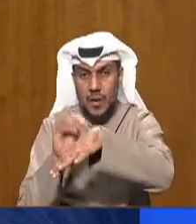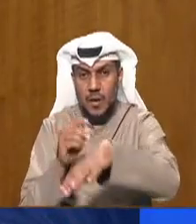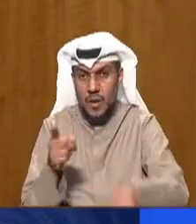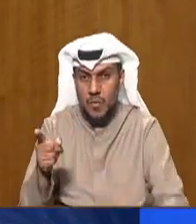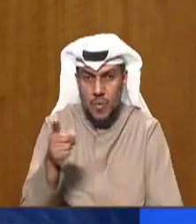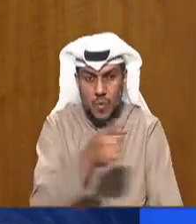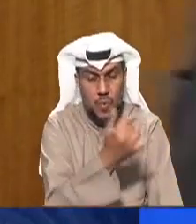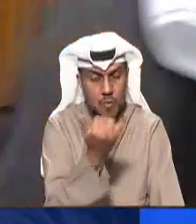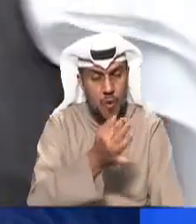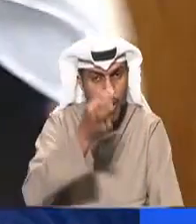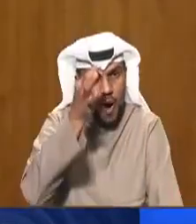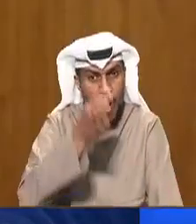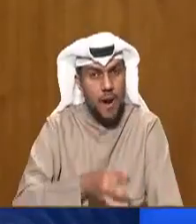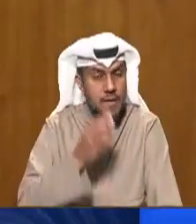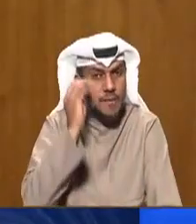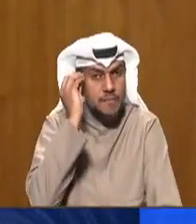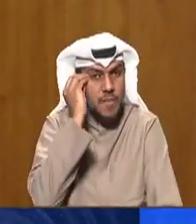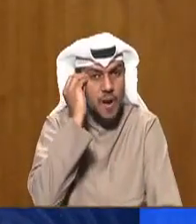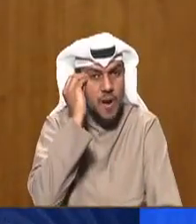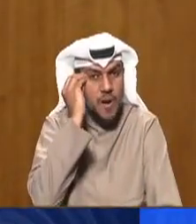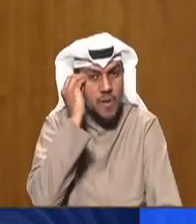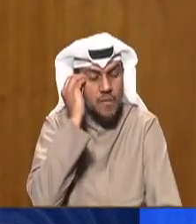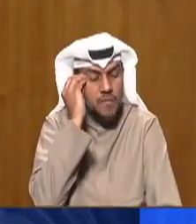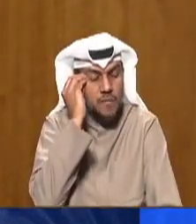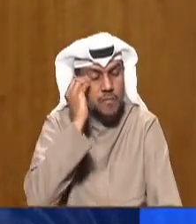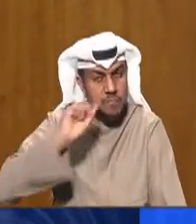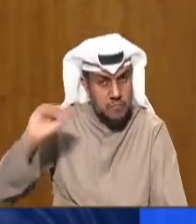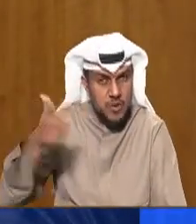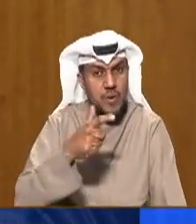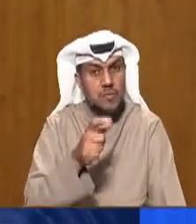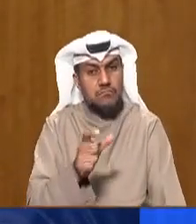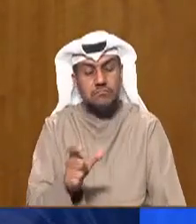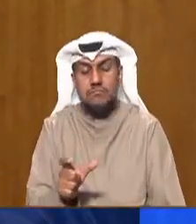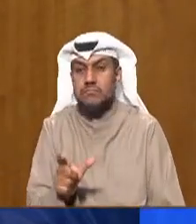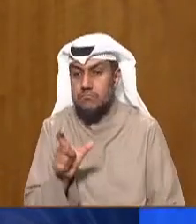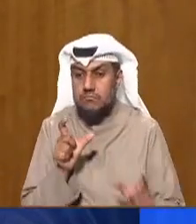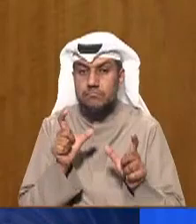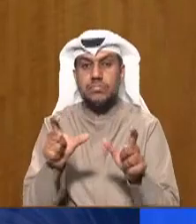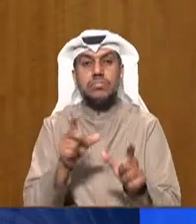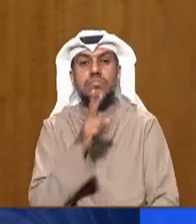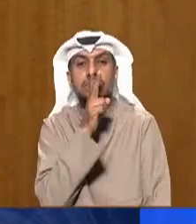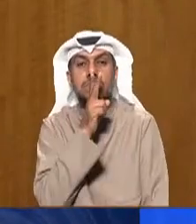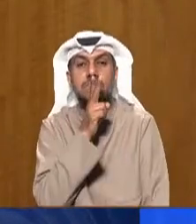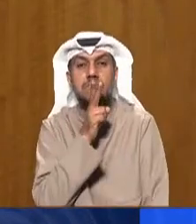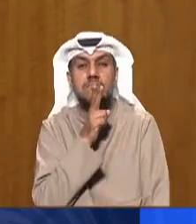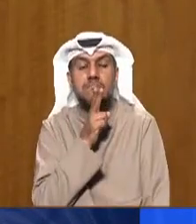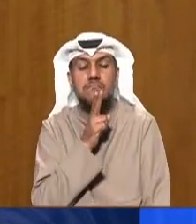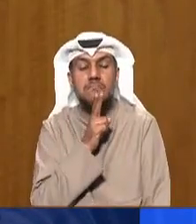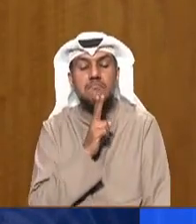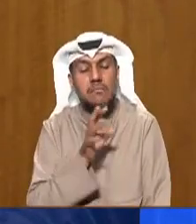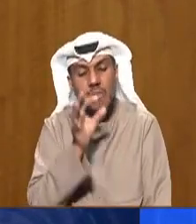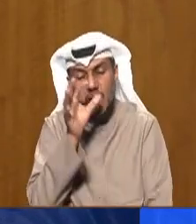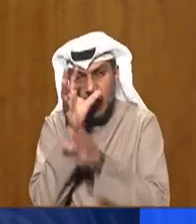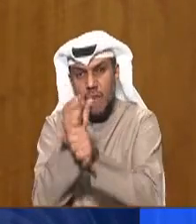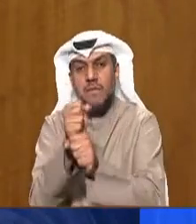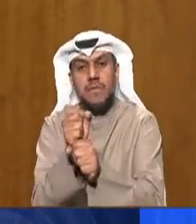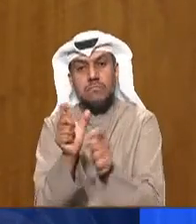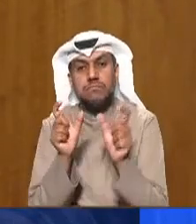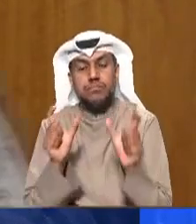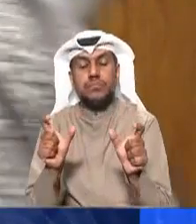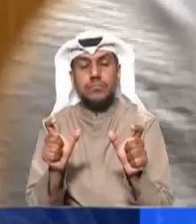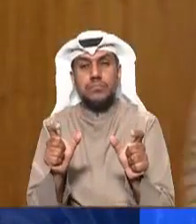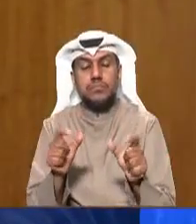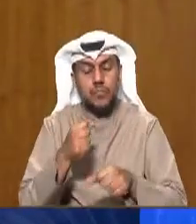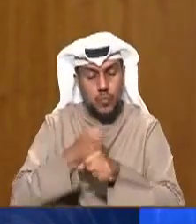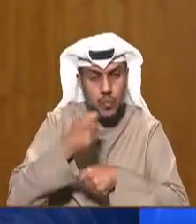أخذ إجراءات وقائية استباقية للحد من انتشار وسرعة انتشار